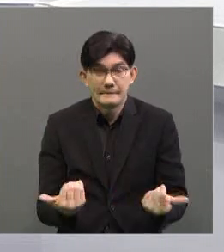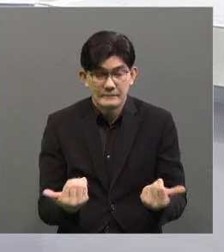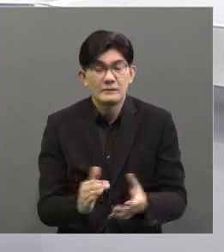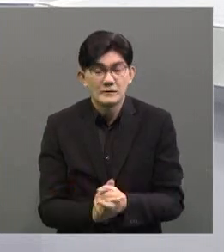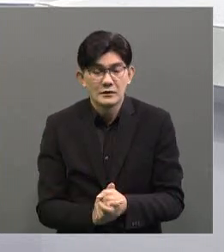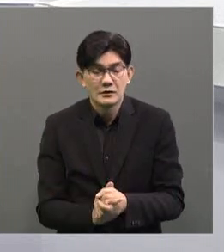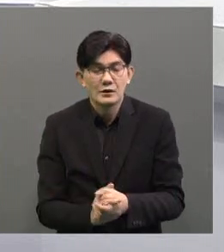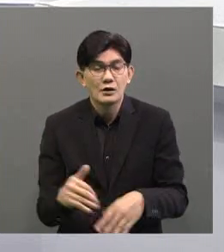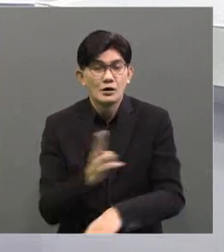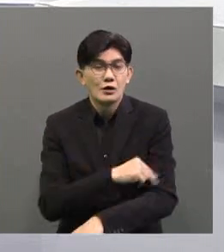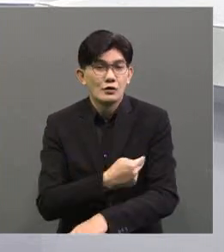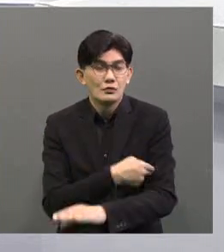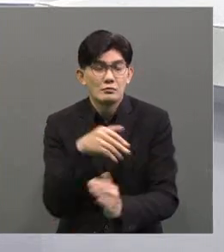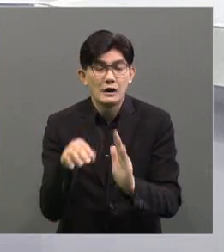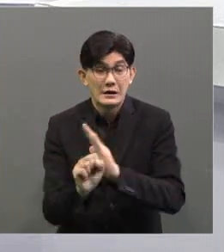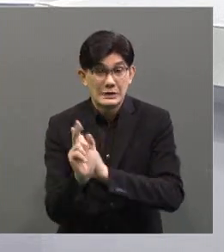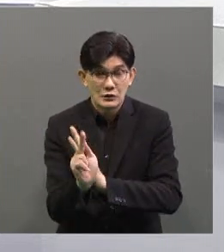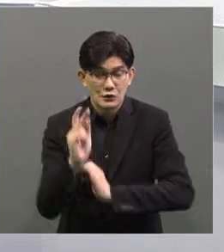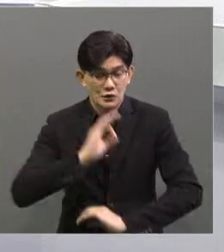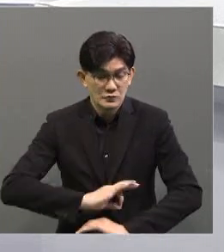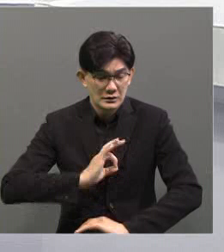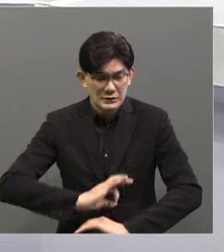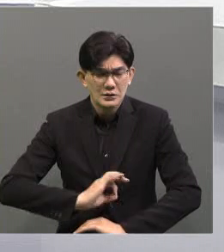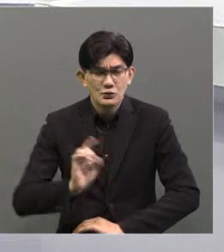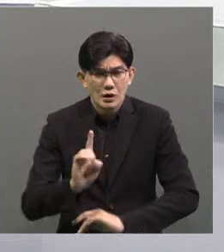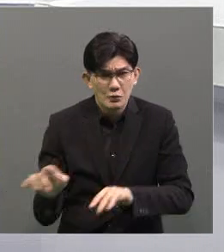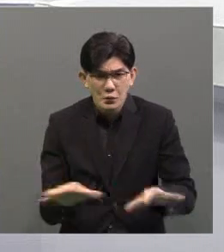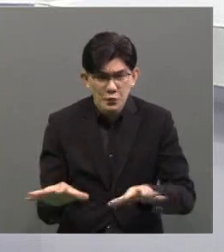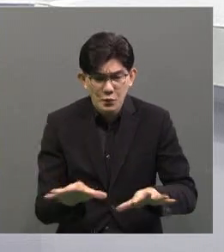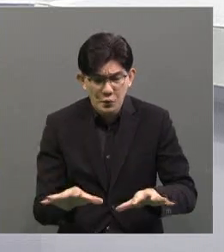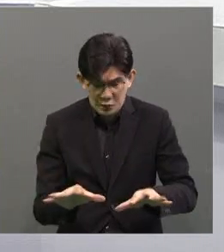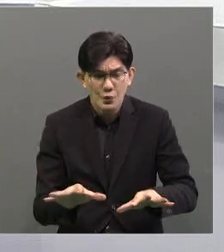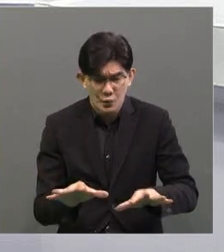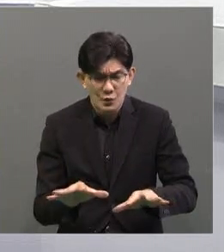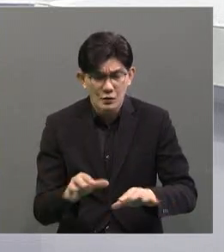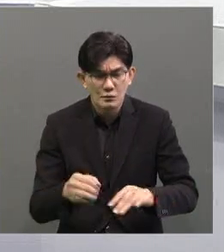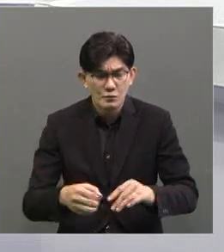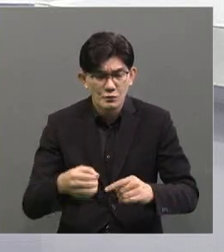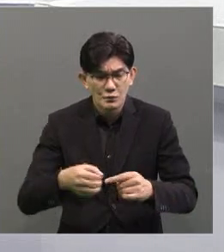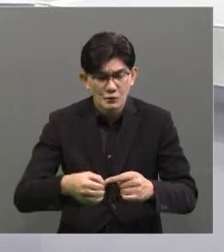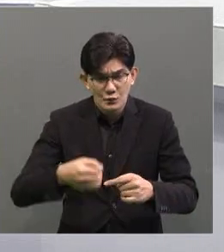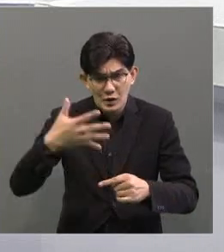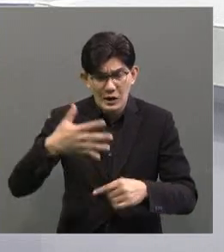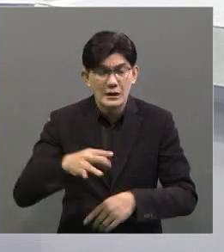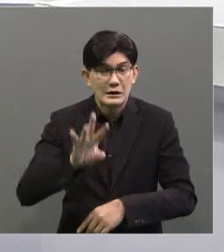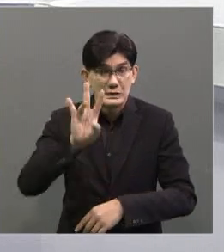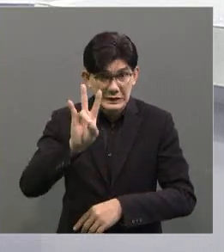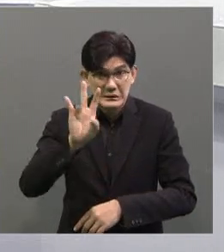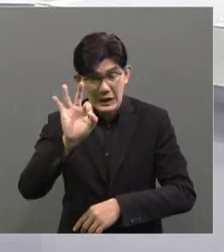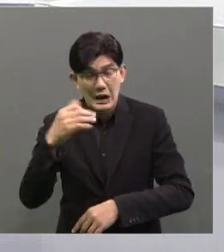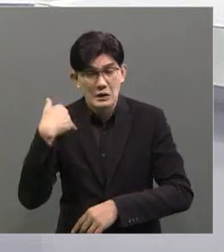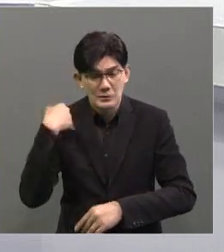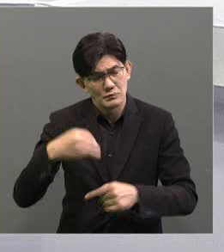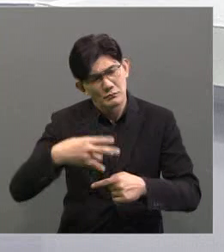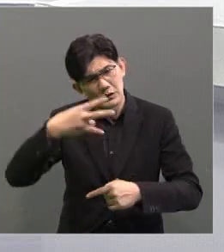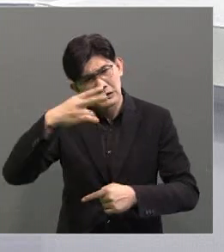าบาลศูนย์สกลนครเขาบอกว่าสามารถรับรู้นะฮะเรื่องของแรงสั่นสะเทือนได้บริเวณชั้น7ถึงชั้น9ของโรงพยาบาลวันนั้นมีการอพยพ